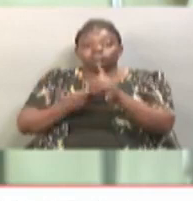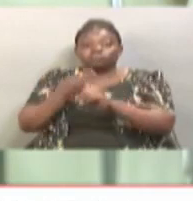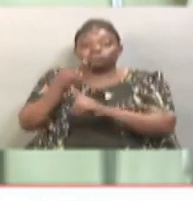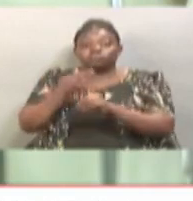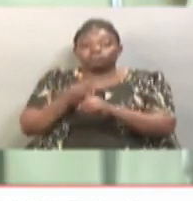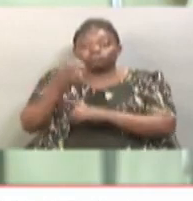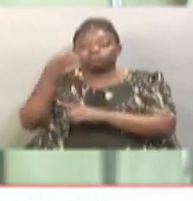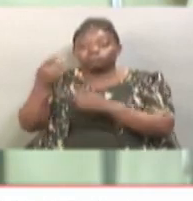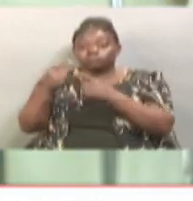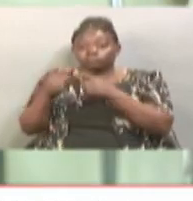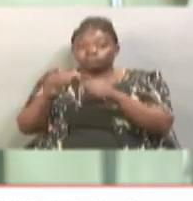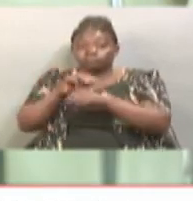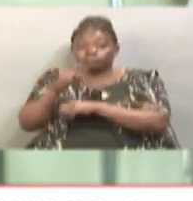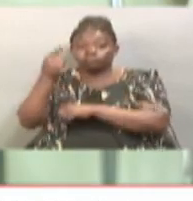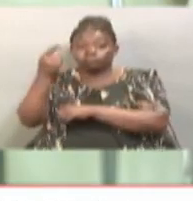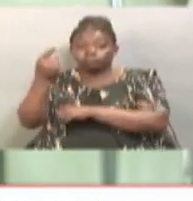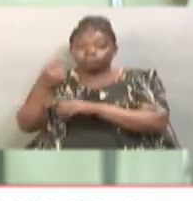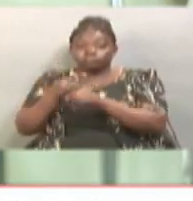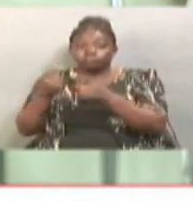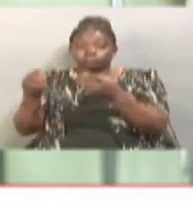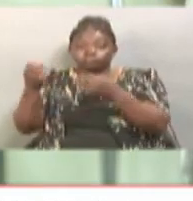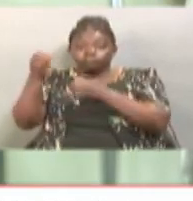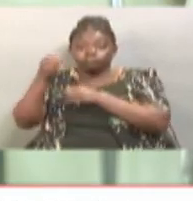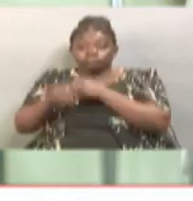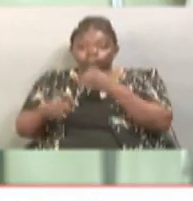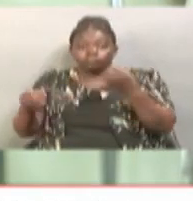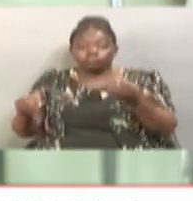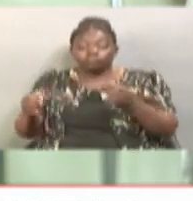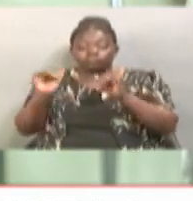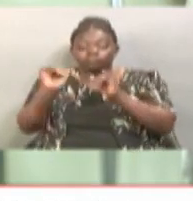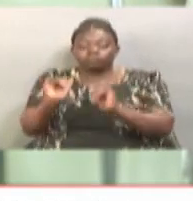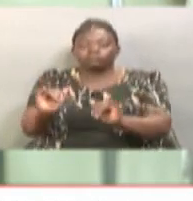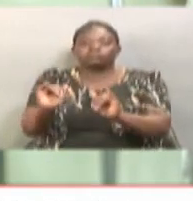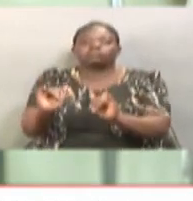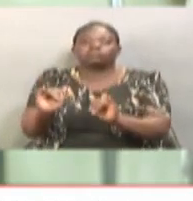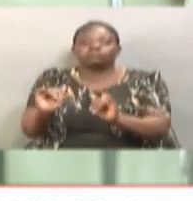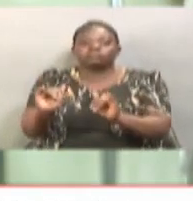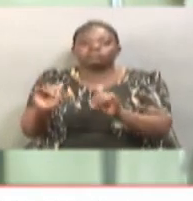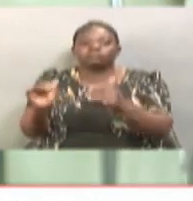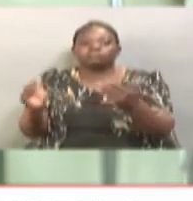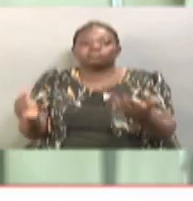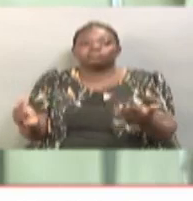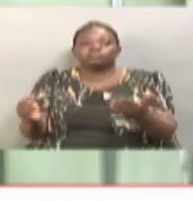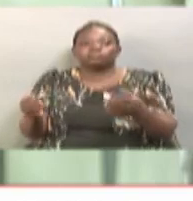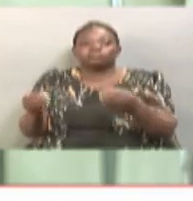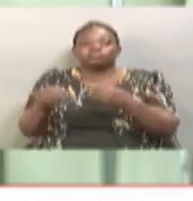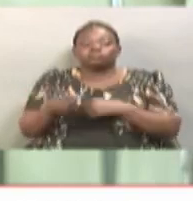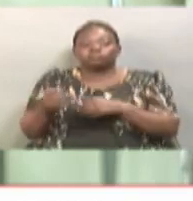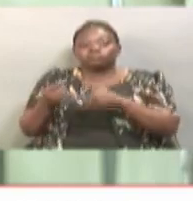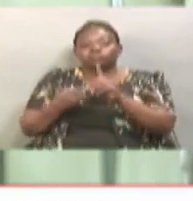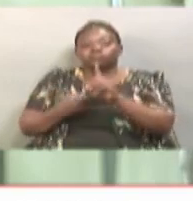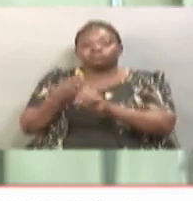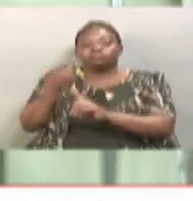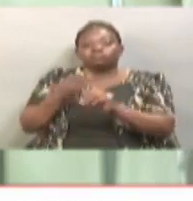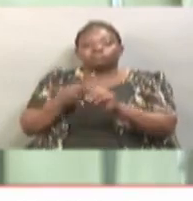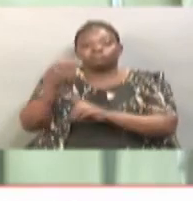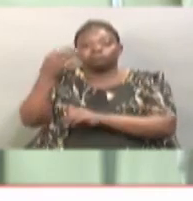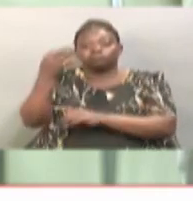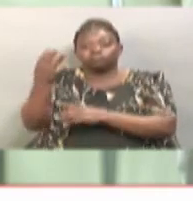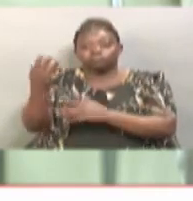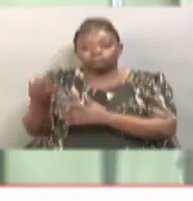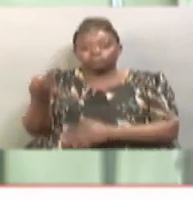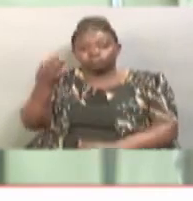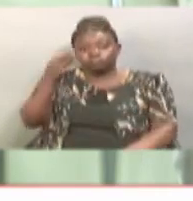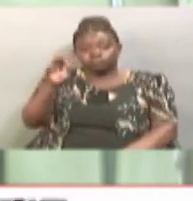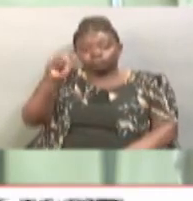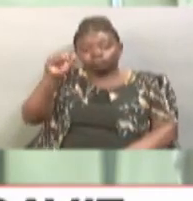gumu mwezi gumu okugwako ngenda mu overstay naye nga nze bagamba bagenda kumpaya amyezi satu vaaki oyo weyampiki